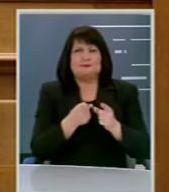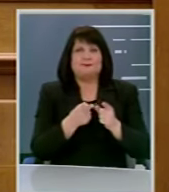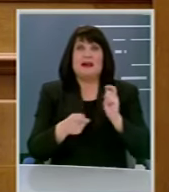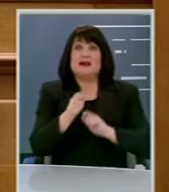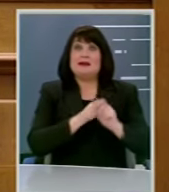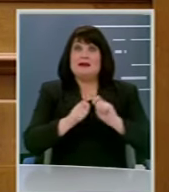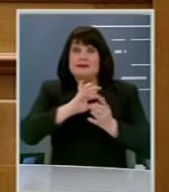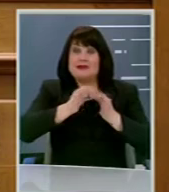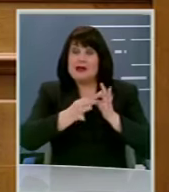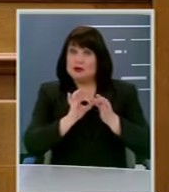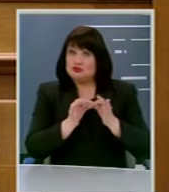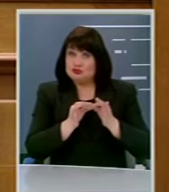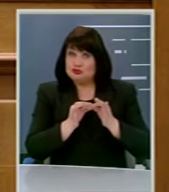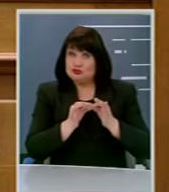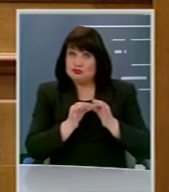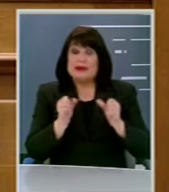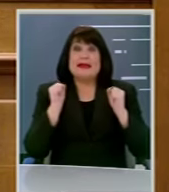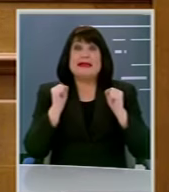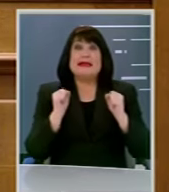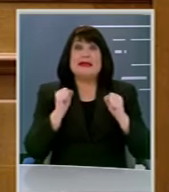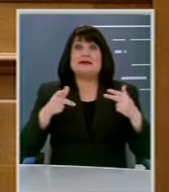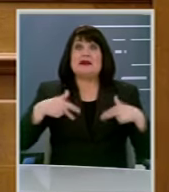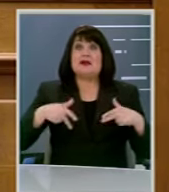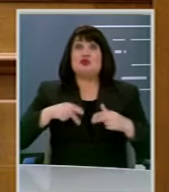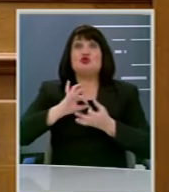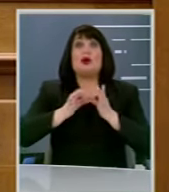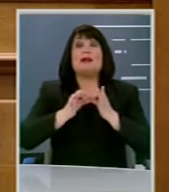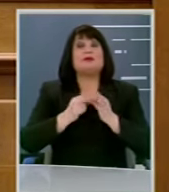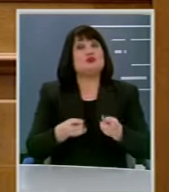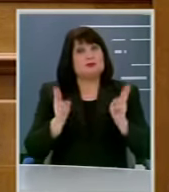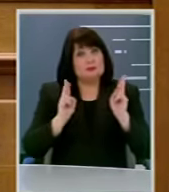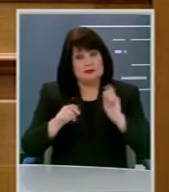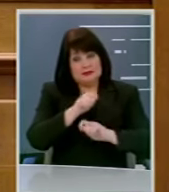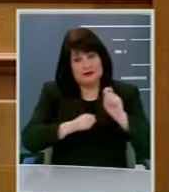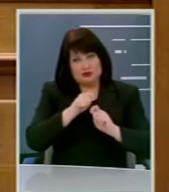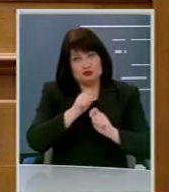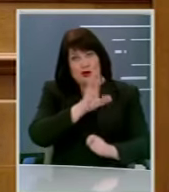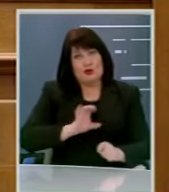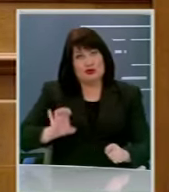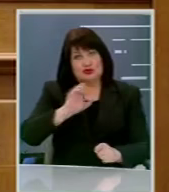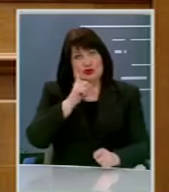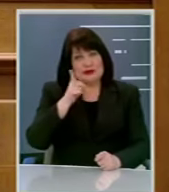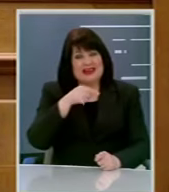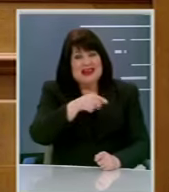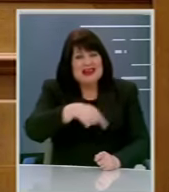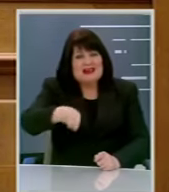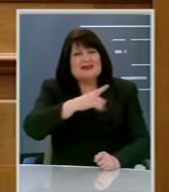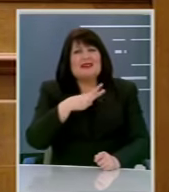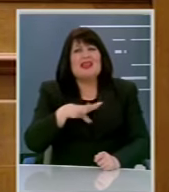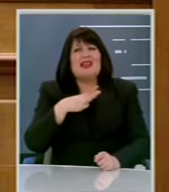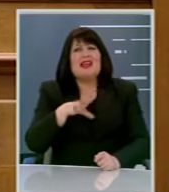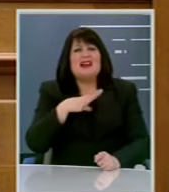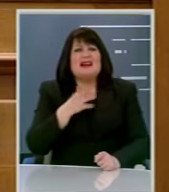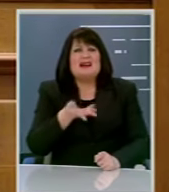την έκθεση McKinsey, μιλάει για υγιείς κρατικούς οργανισμούς. Γιατί υπάρχουν οργανισμοί και σε άλλες χώρες. Εσείς θέλετε να τα πάτε τα πάντα στον